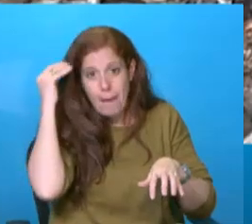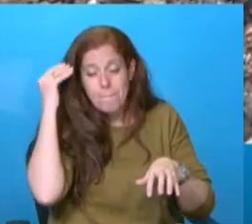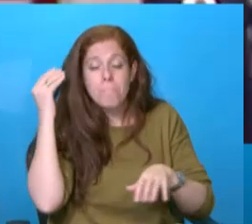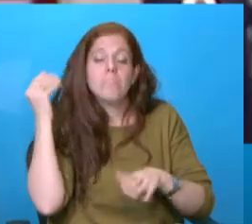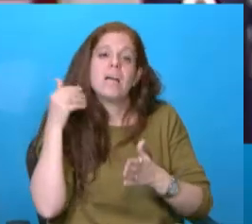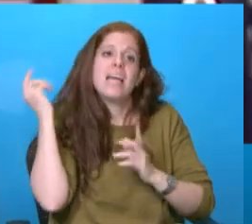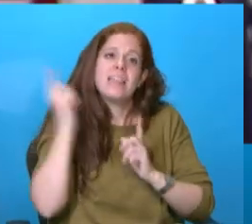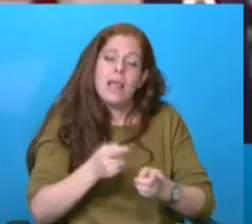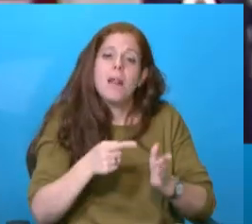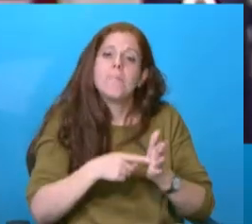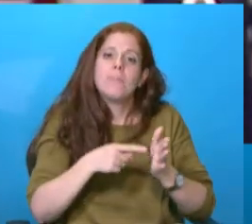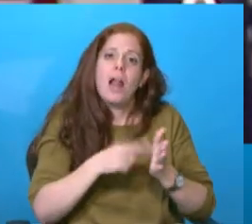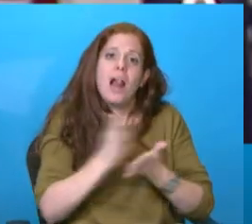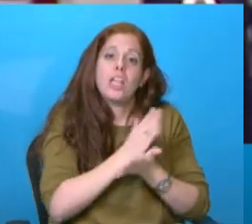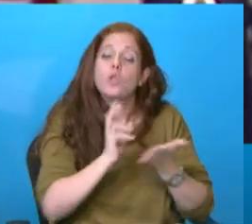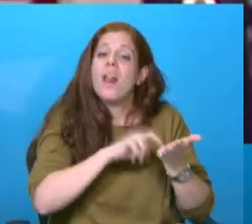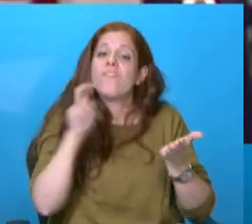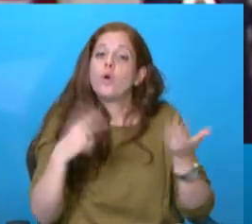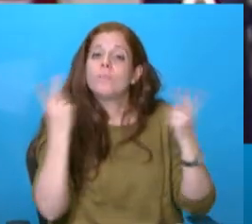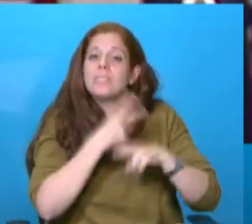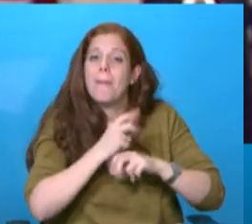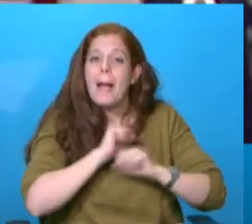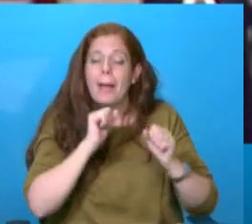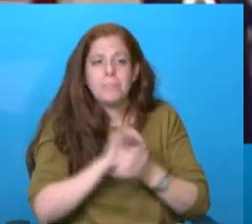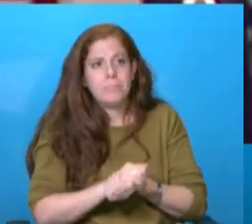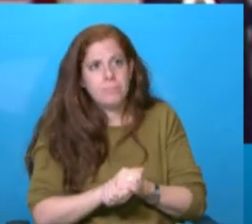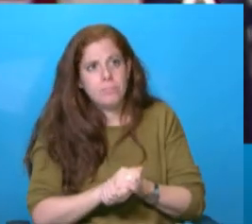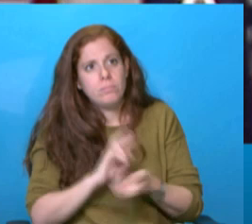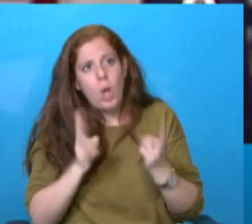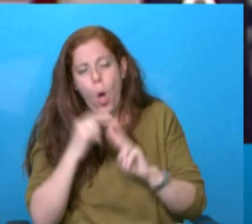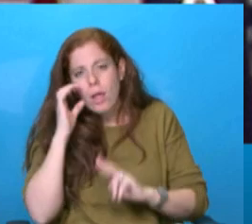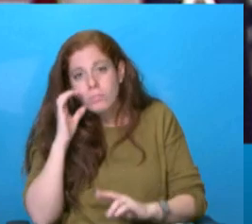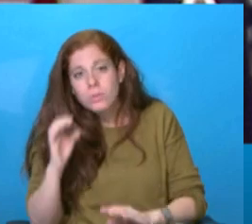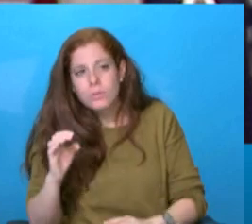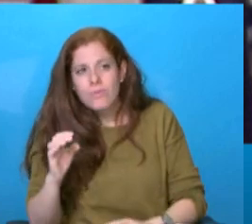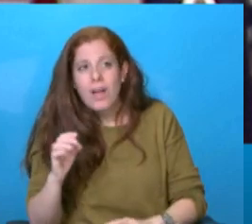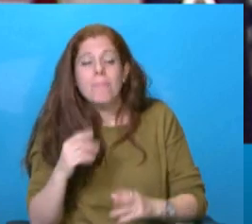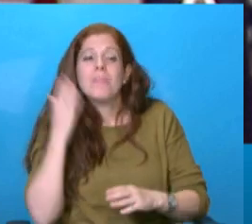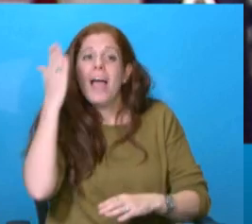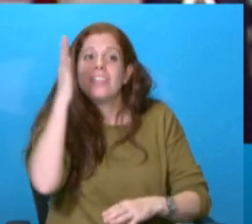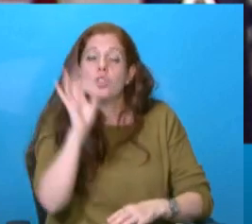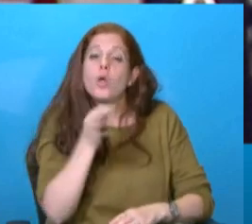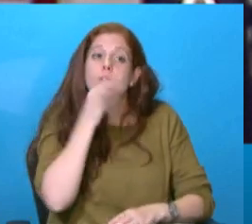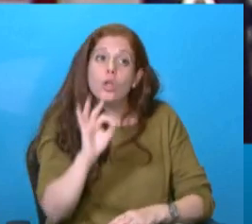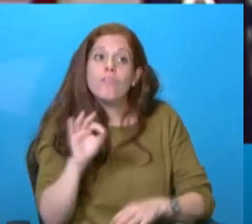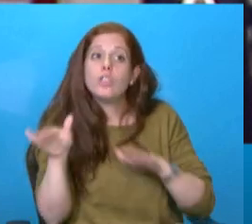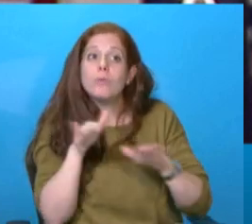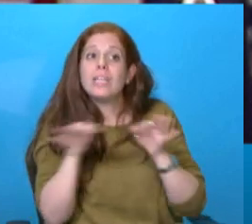מהסכם הגרעין. The world's watching. The Iranian people will enjoy a better future when their government begins to